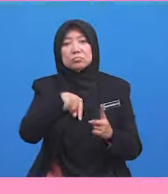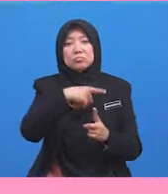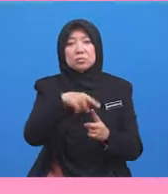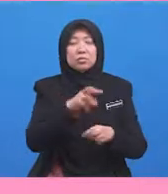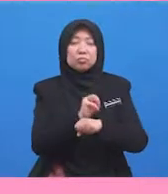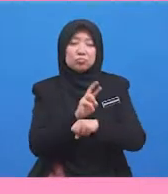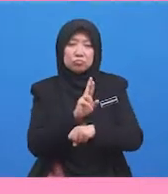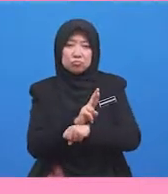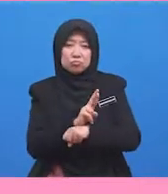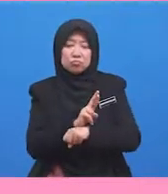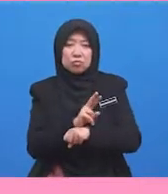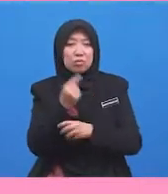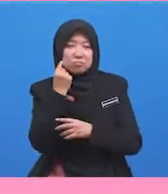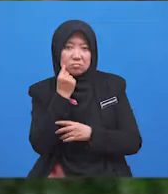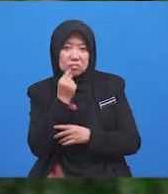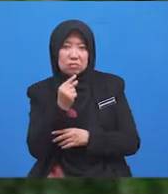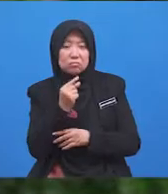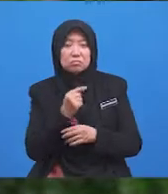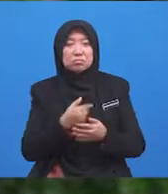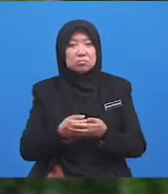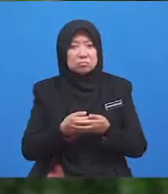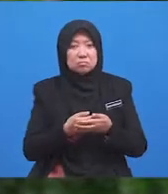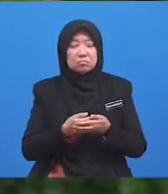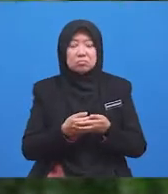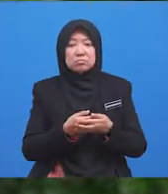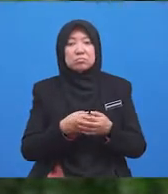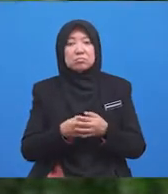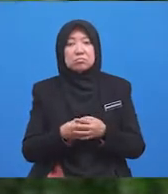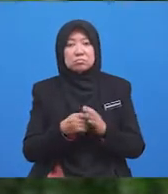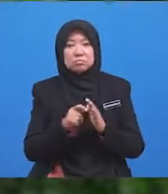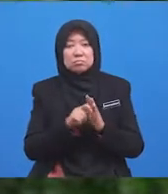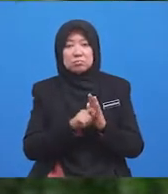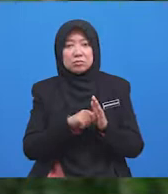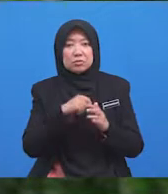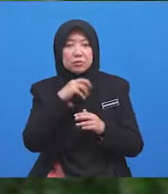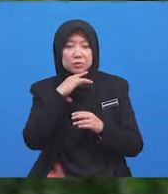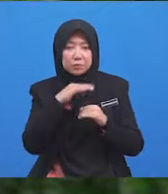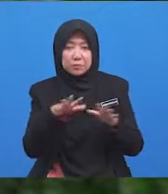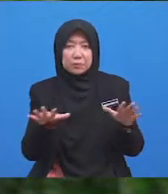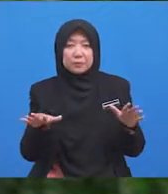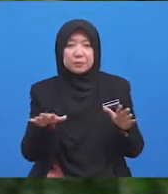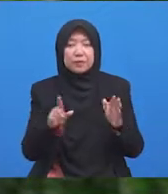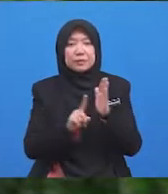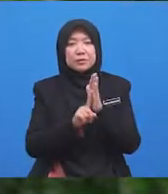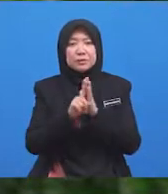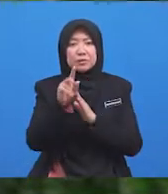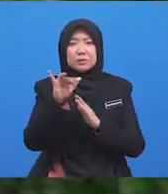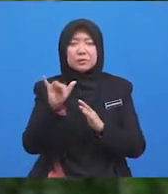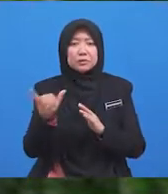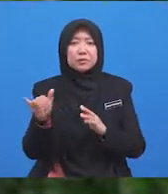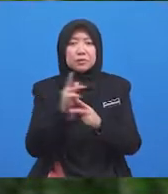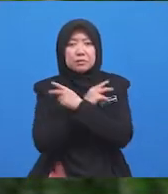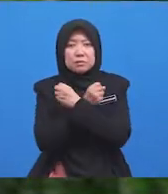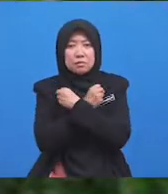Marwah anak gadisnya tercalar keadaan ini membuktikan bahwa betah petingginya kasih